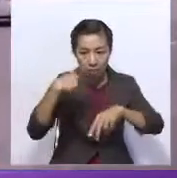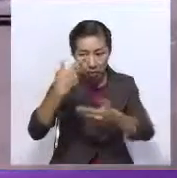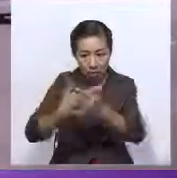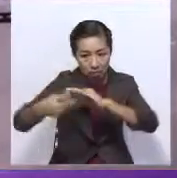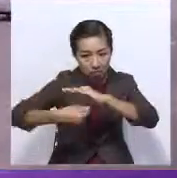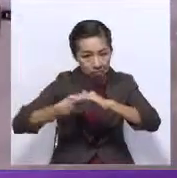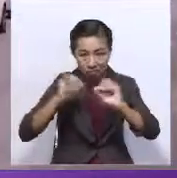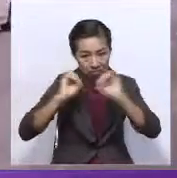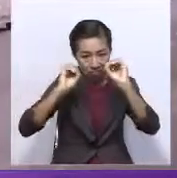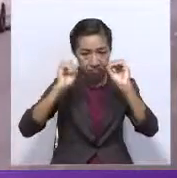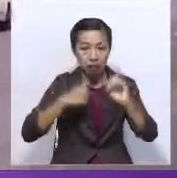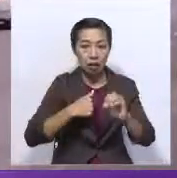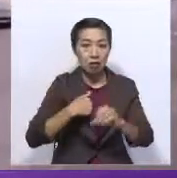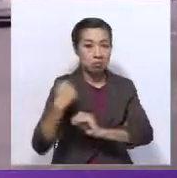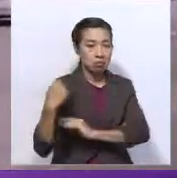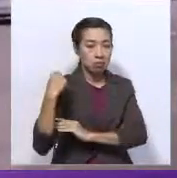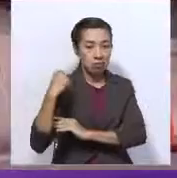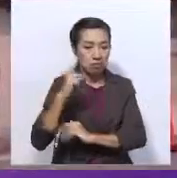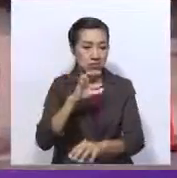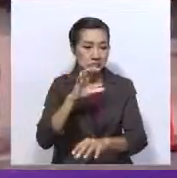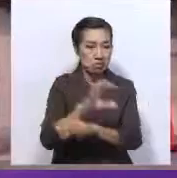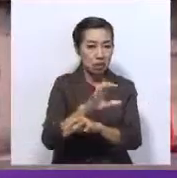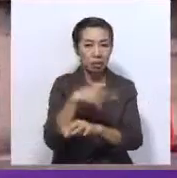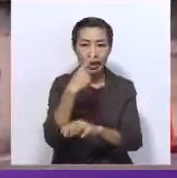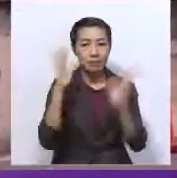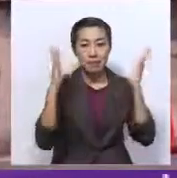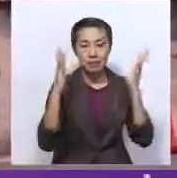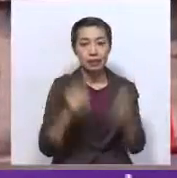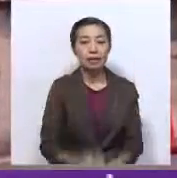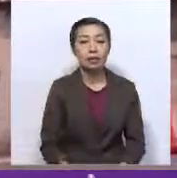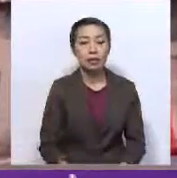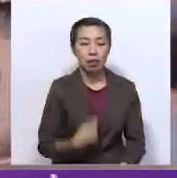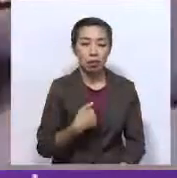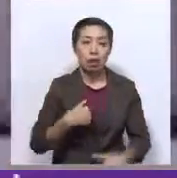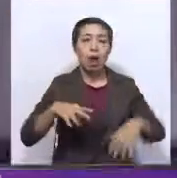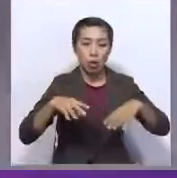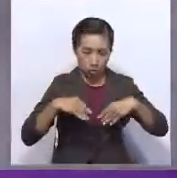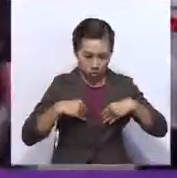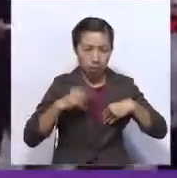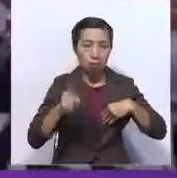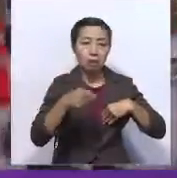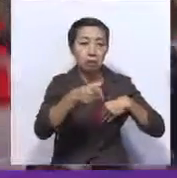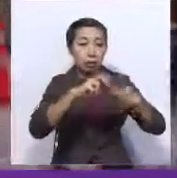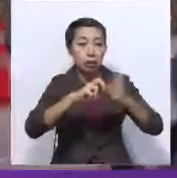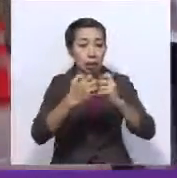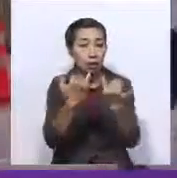สินบนแล้วก็ไม่มีการใช้อิทธิพลกับกลุ่มผู้ค้าใดๆทั้งสิ้นพร้อมยอมรับด้วยนะคะว่าเหตุการณ์